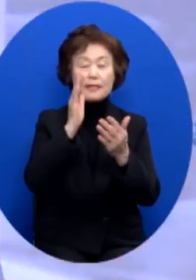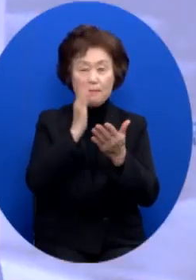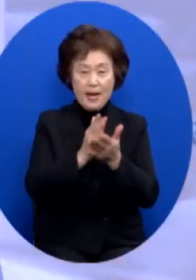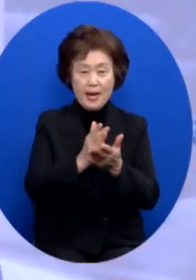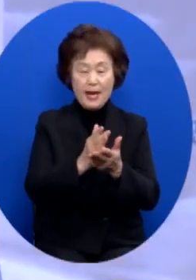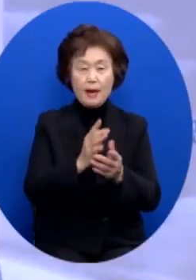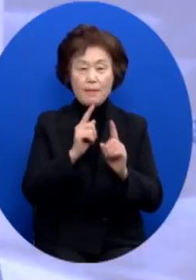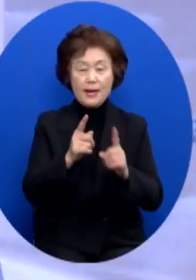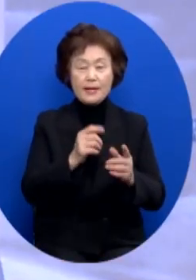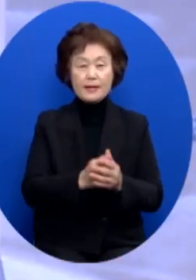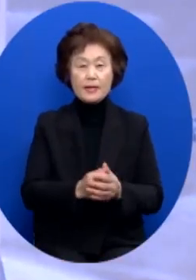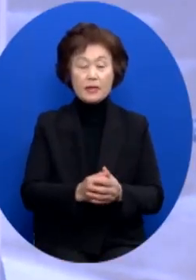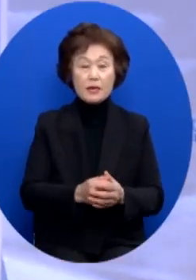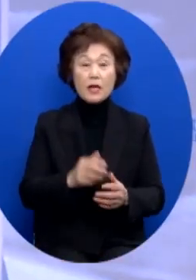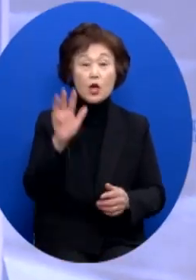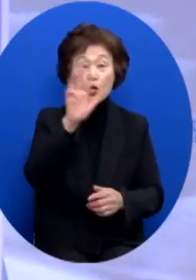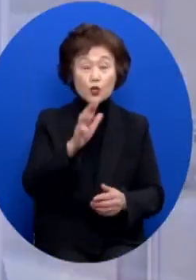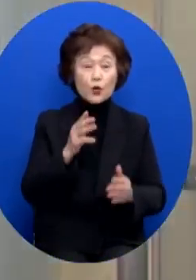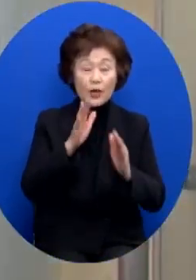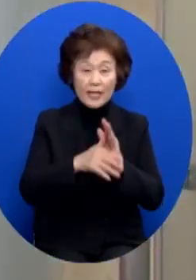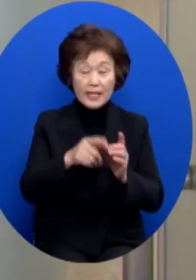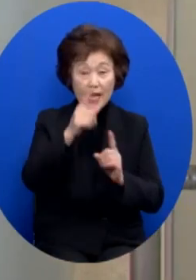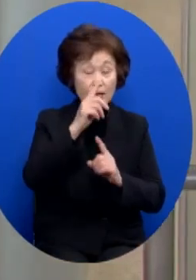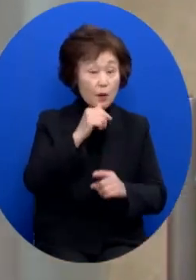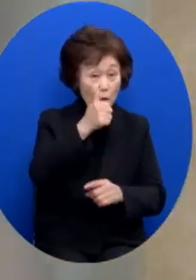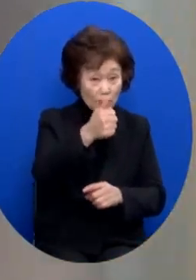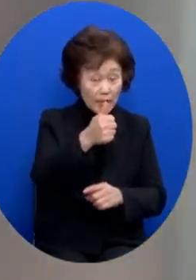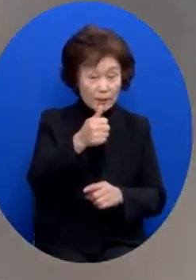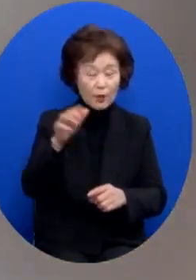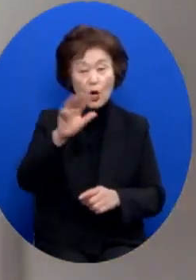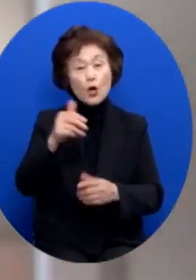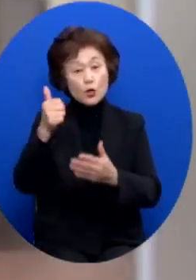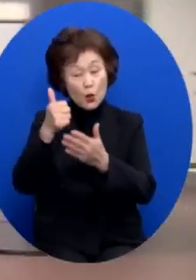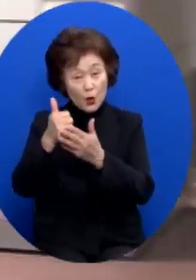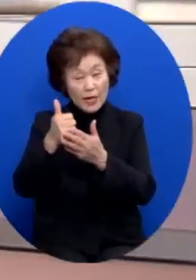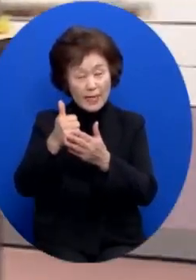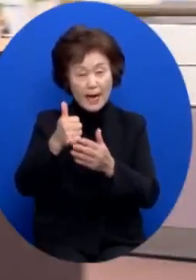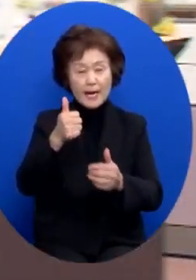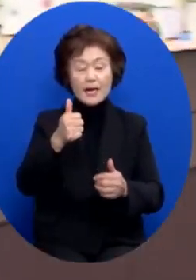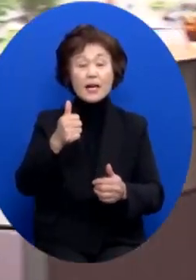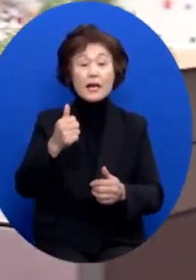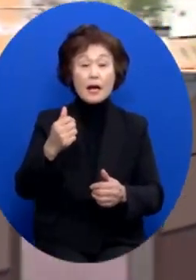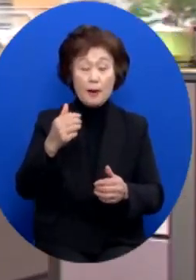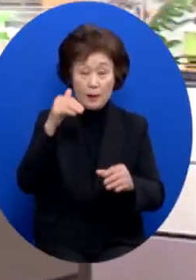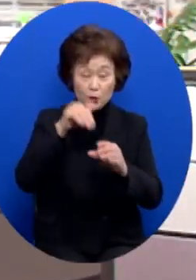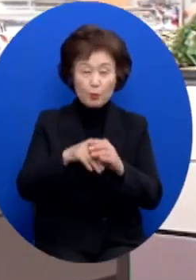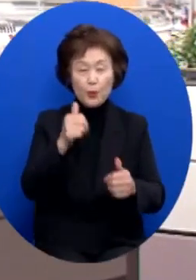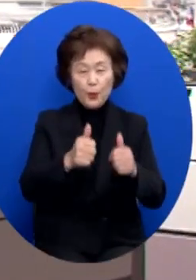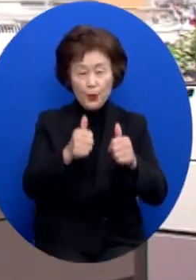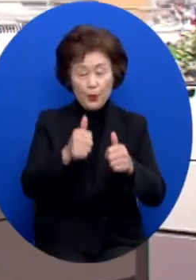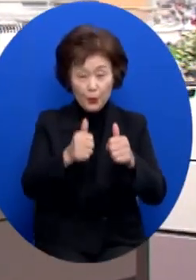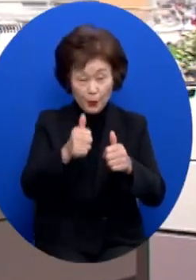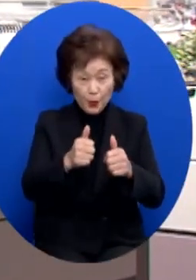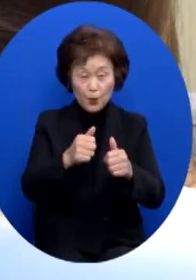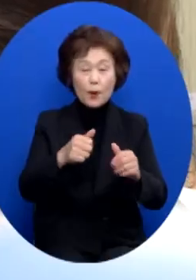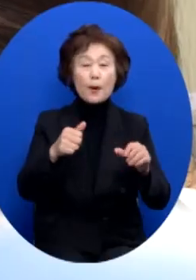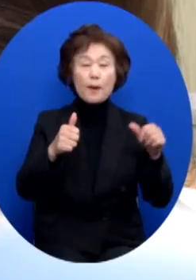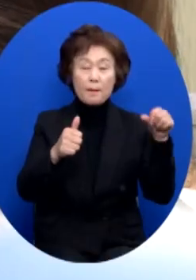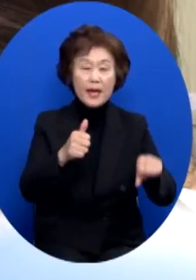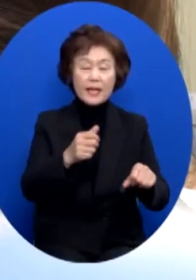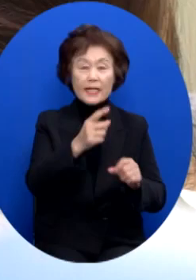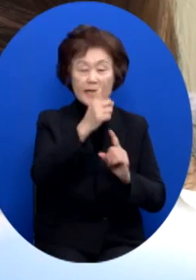판결했습니다 지난 총회에서 이종성 목사와 총회장 자리를 두고 접전을 버려 근소한 차이로 패 했던이